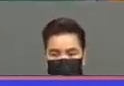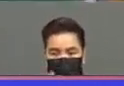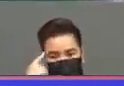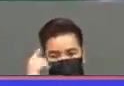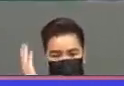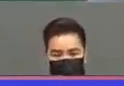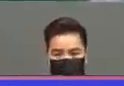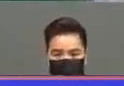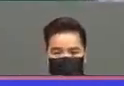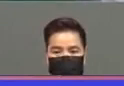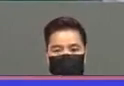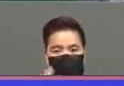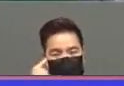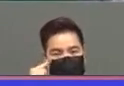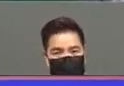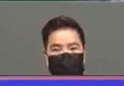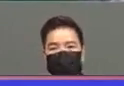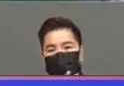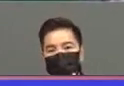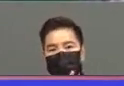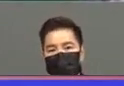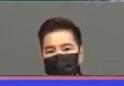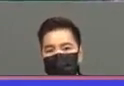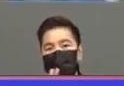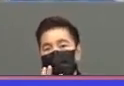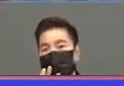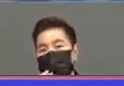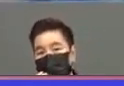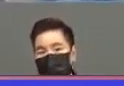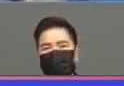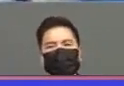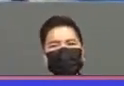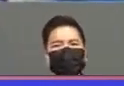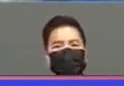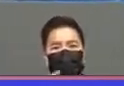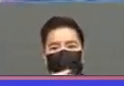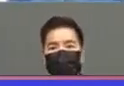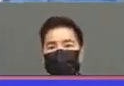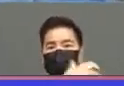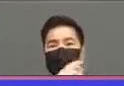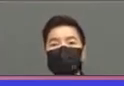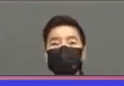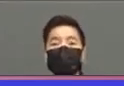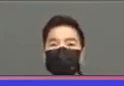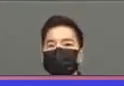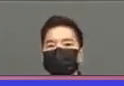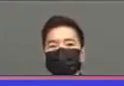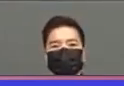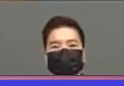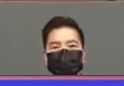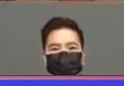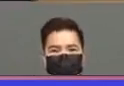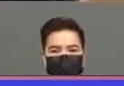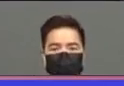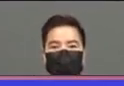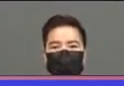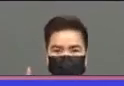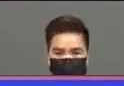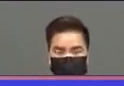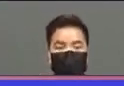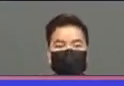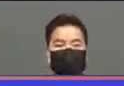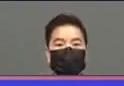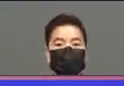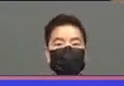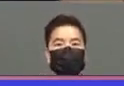55,810 ล้านบาทเยอะเลยนะผลไม้สดที่สร้างมูลค่าในการส่งออก5อันดับแรกก็คือ ทุเรียนตามมาด้วยม